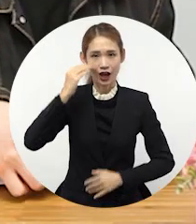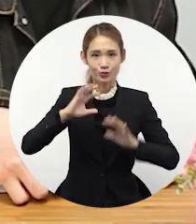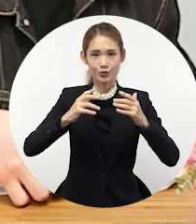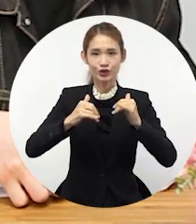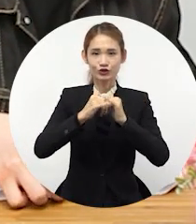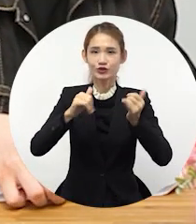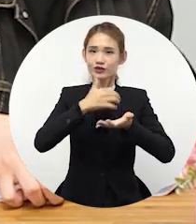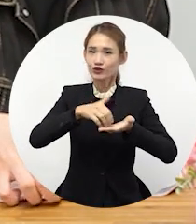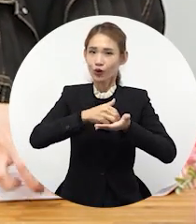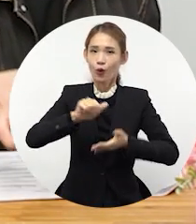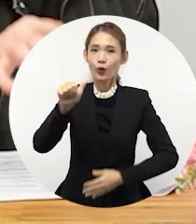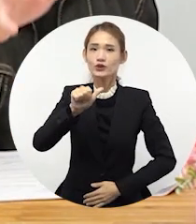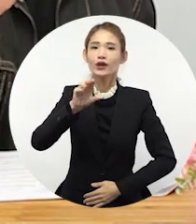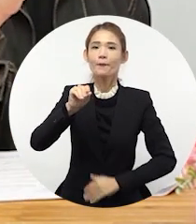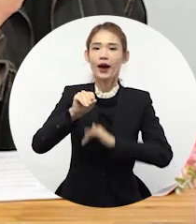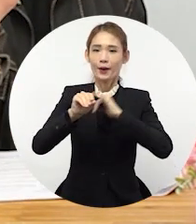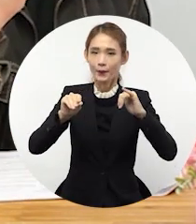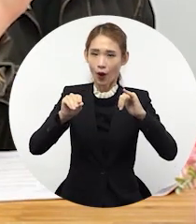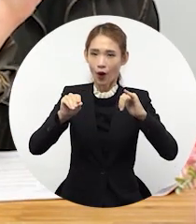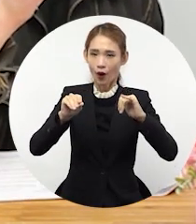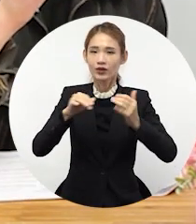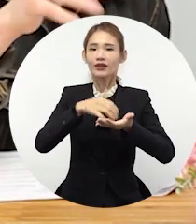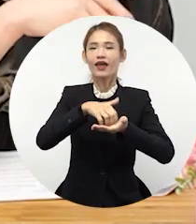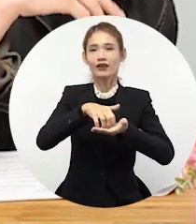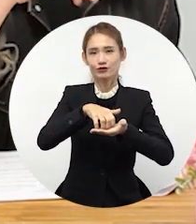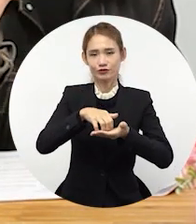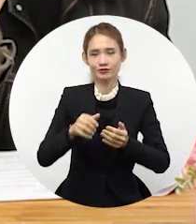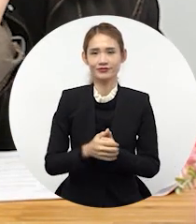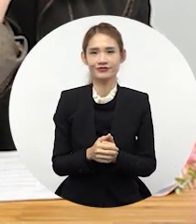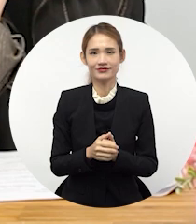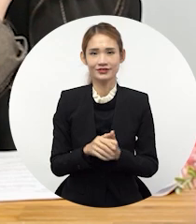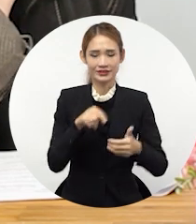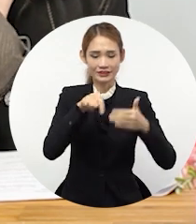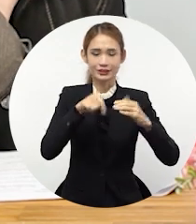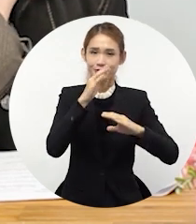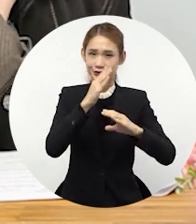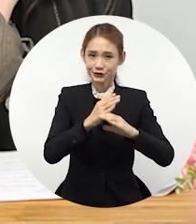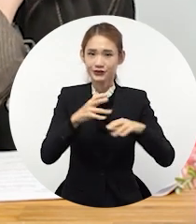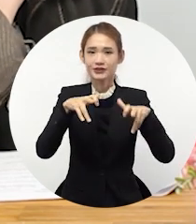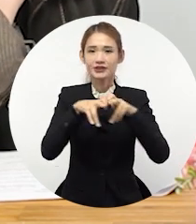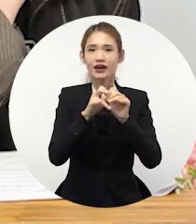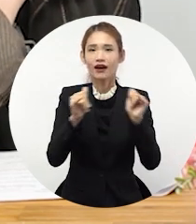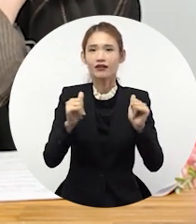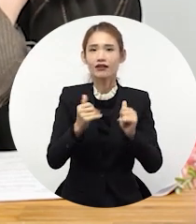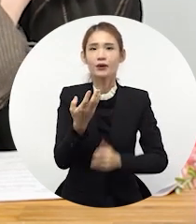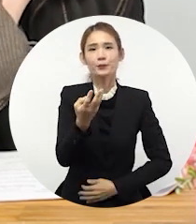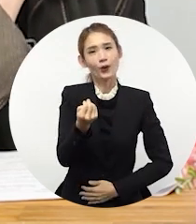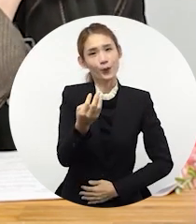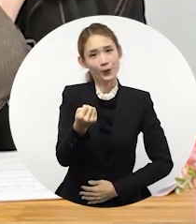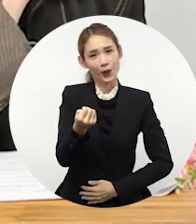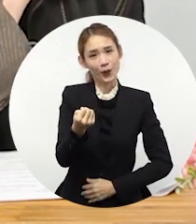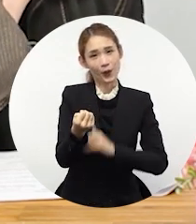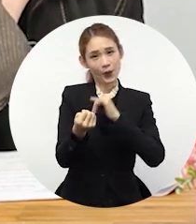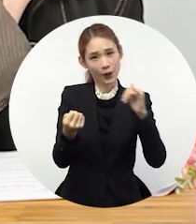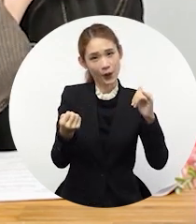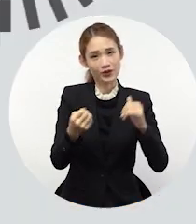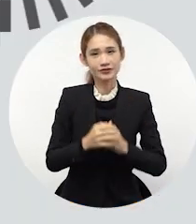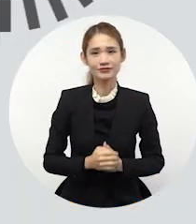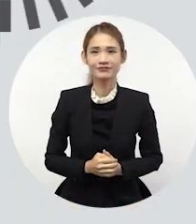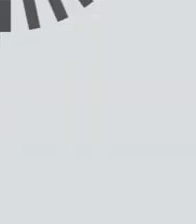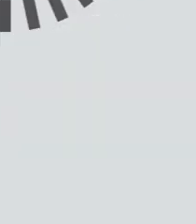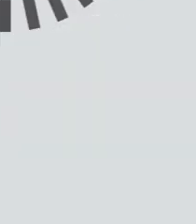대한민국의 인구는 5천만 명이죠, 여러분. 대충 5천만 명이라고 해봐요. 네. 그러면 그 중에 우리 장애인은 몇 명이나